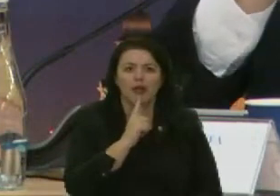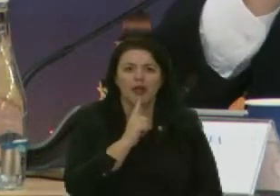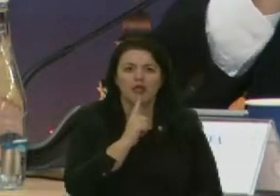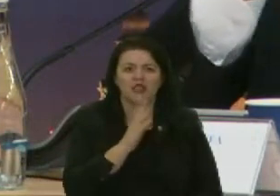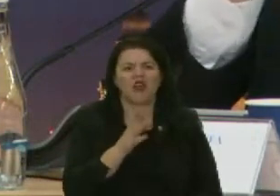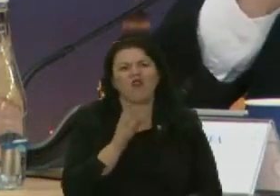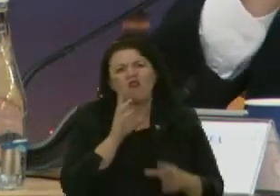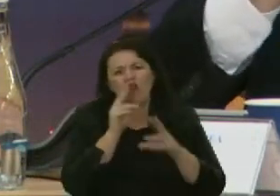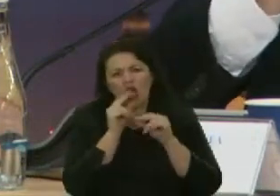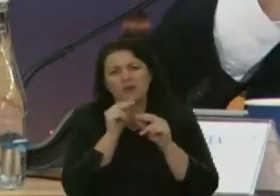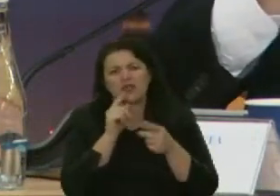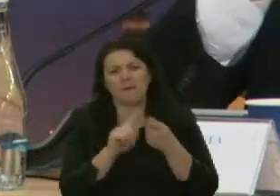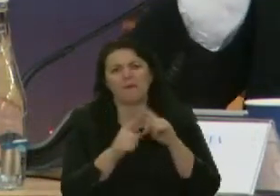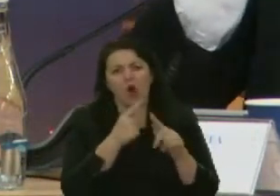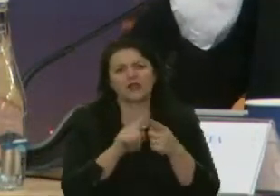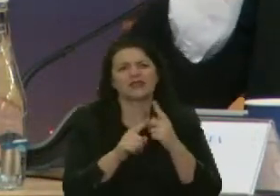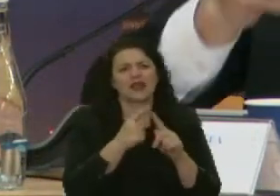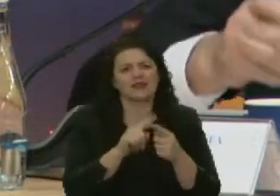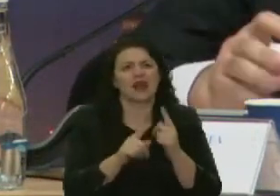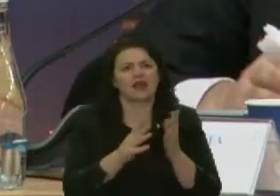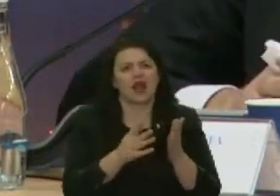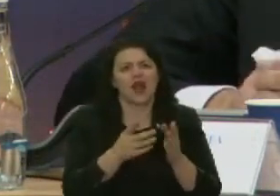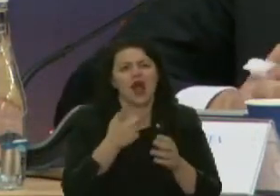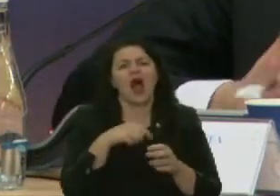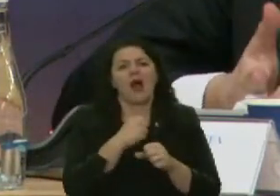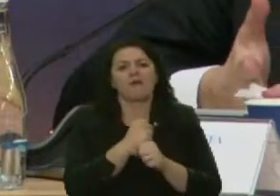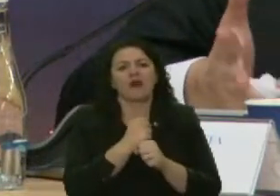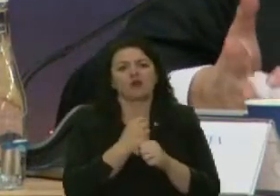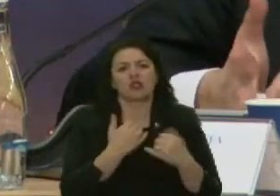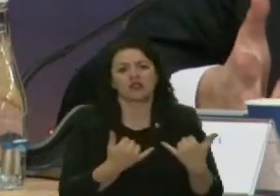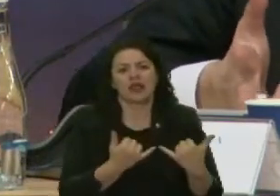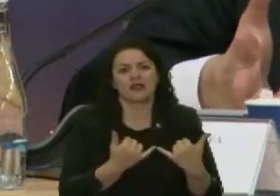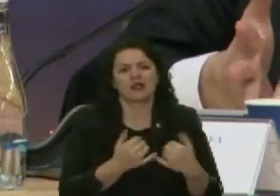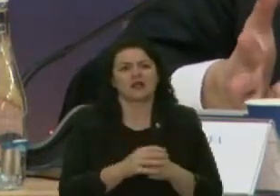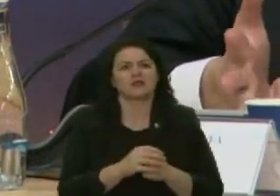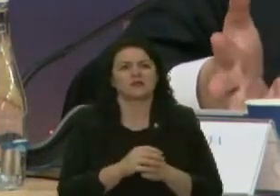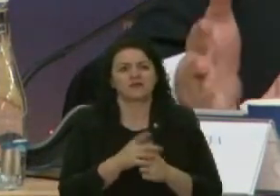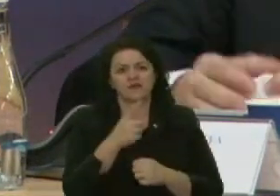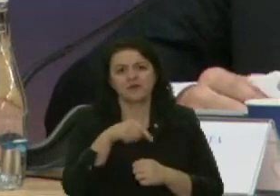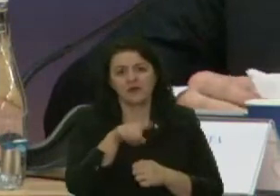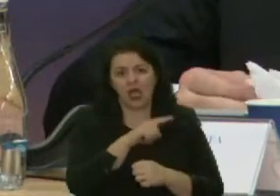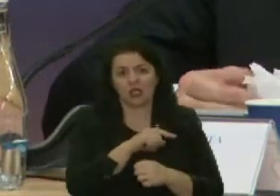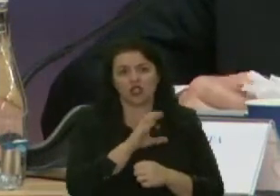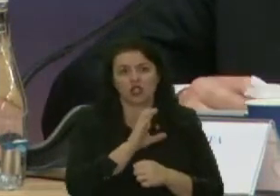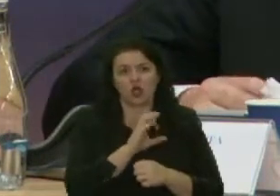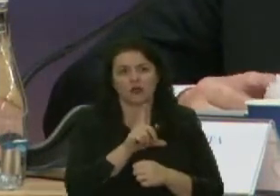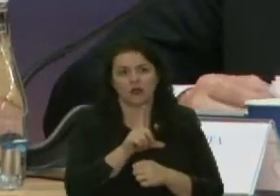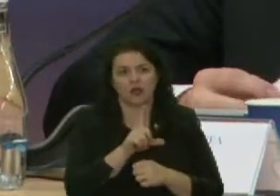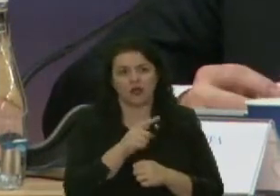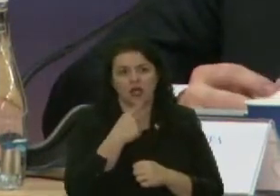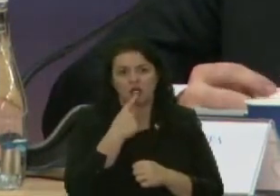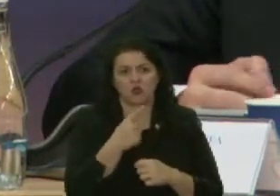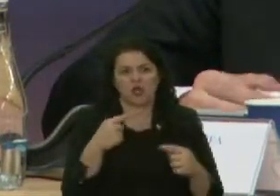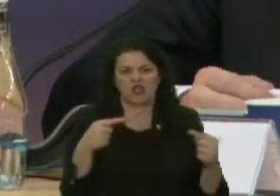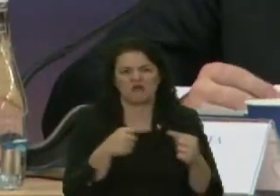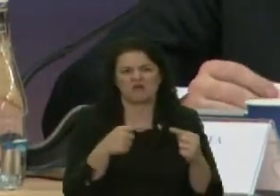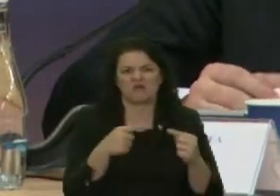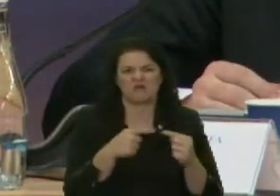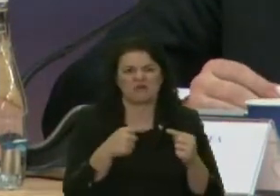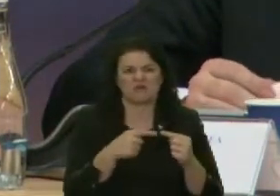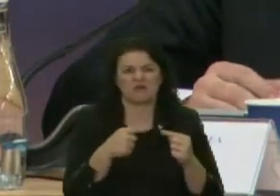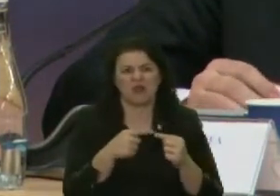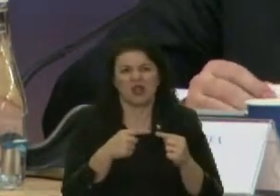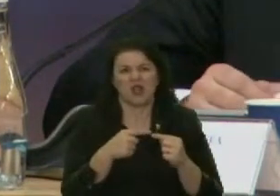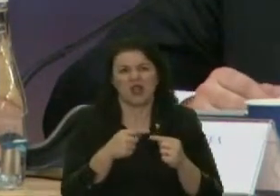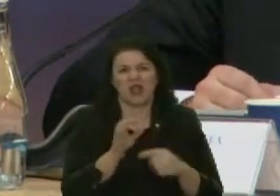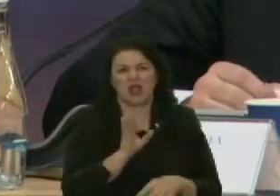politizare acest sector care îl criticați a făcut ceea ce sunteți voi astăzi acești consilieri locali pe care îi huliți și spuneți că sunt incompetenți că nu sunt că sunt